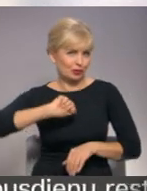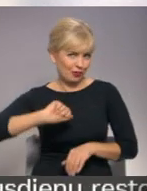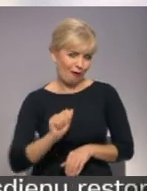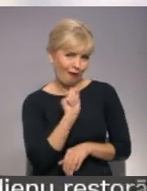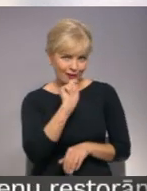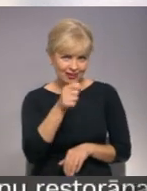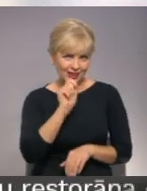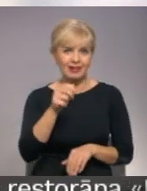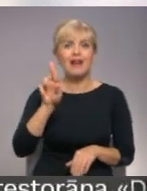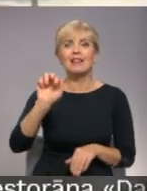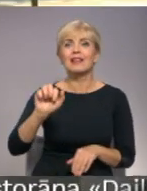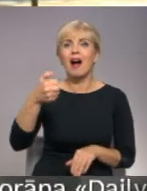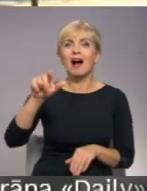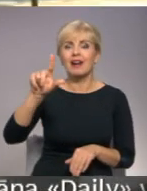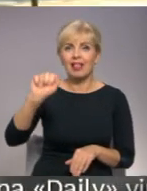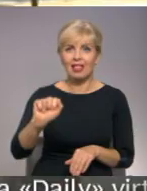korespondente Ilze Nagla.